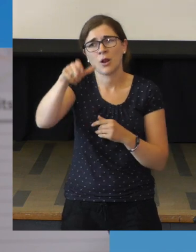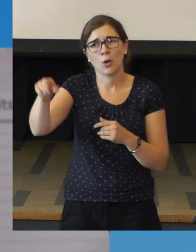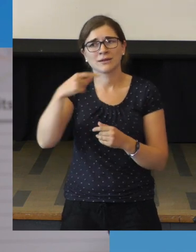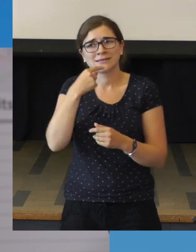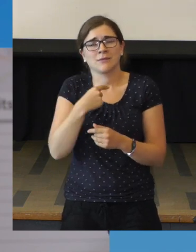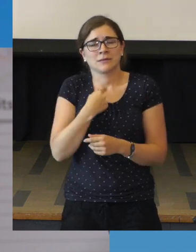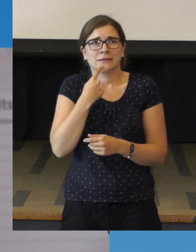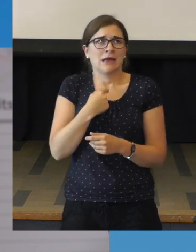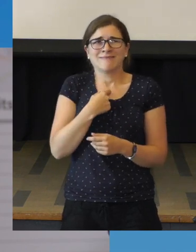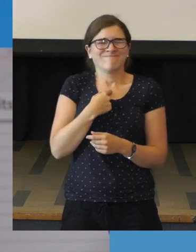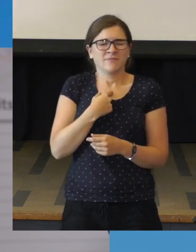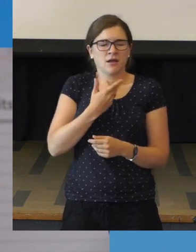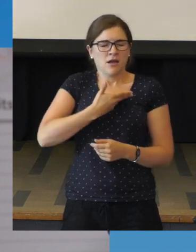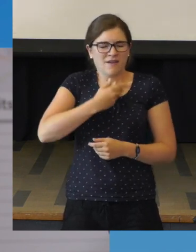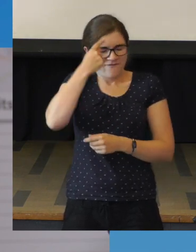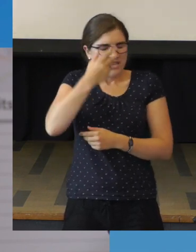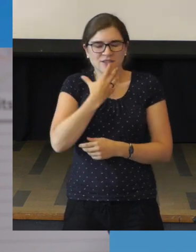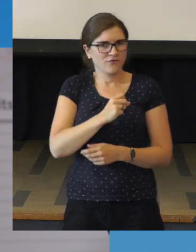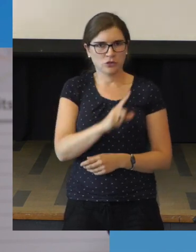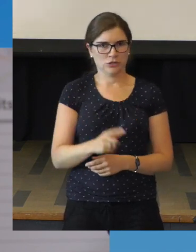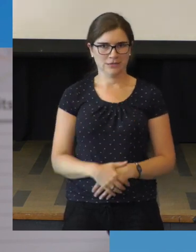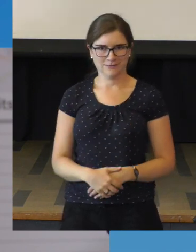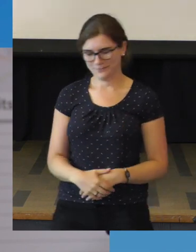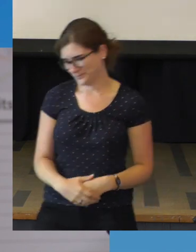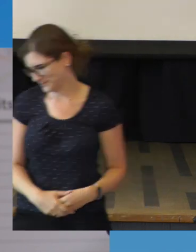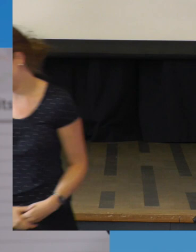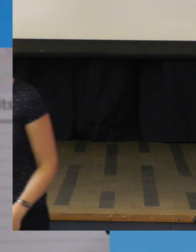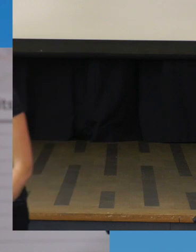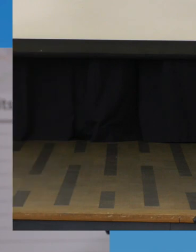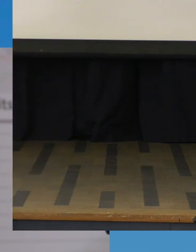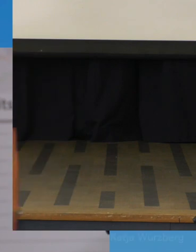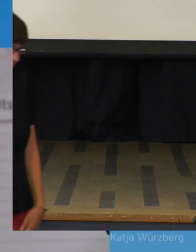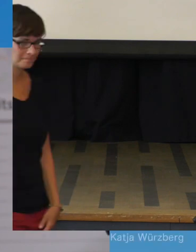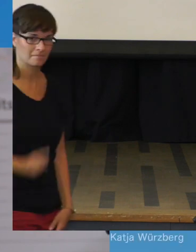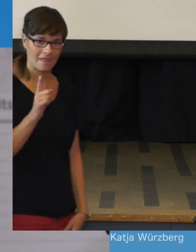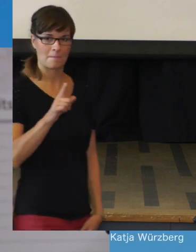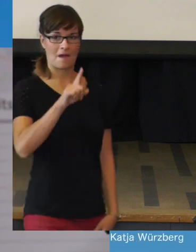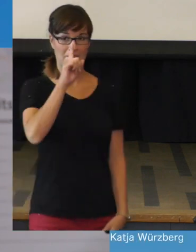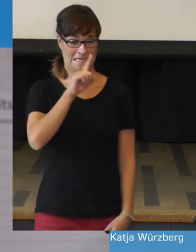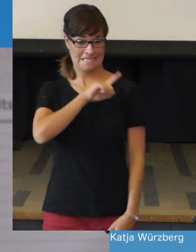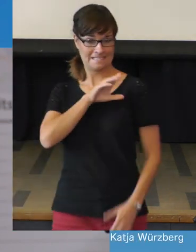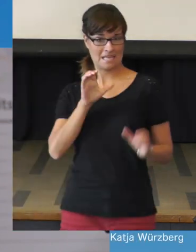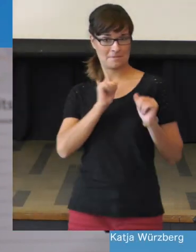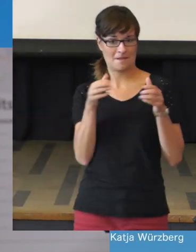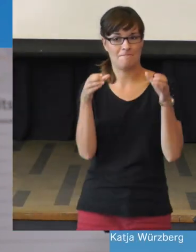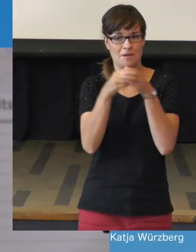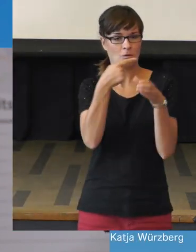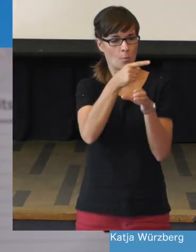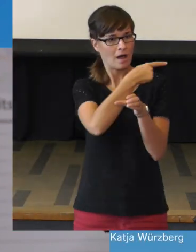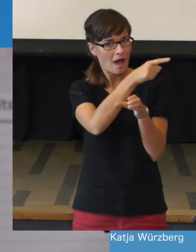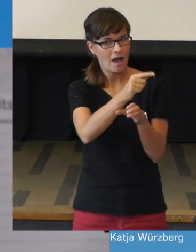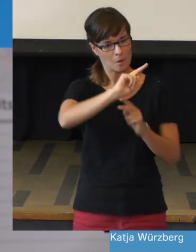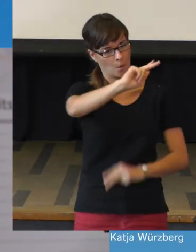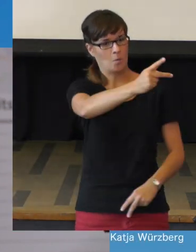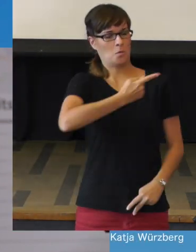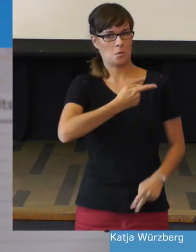wissen. Sondern in so einer Gruppe, in einer Selbsthilfegruppe, da haben alle die gleichen Probleme, kann man offen reden, sich